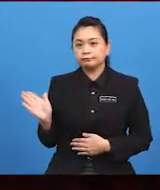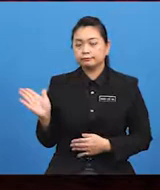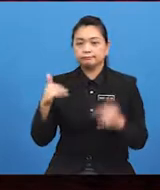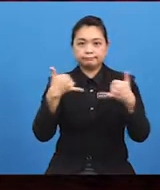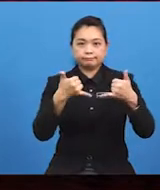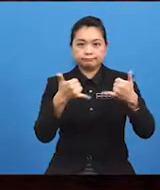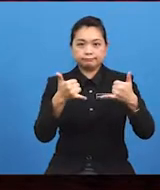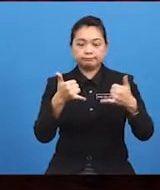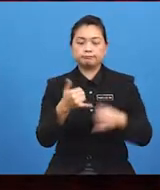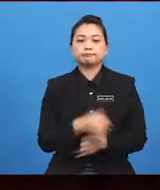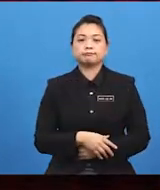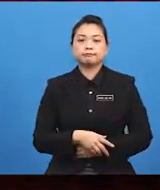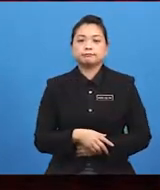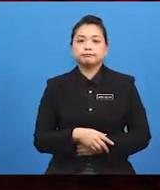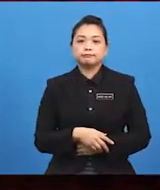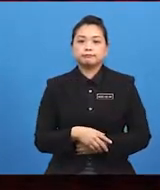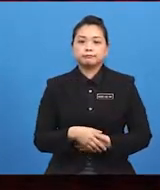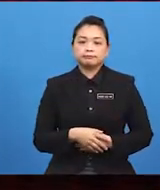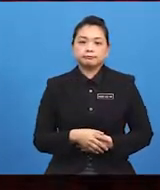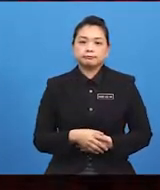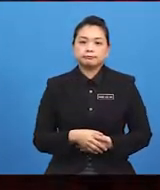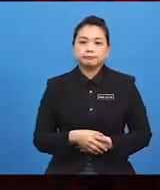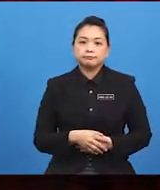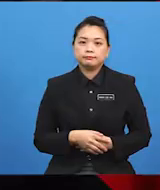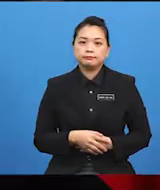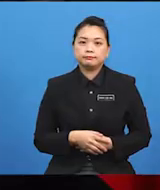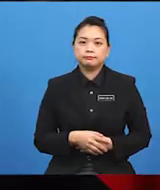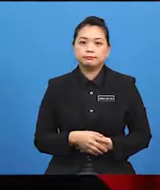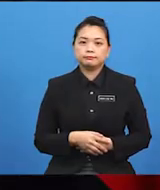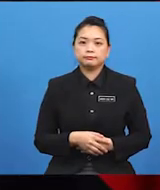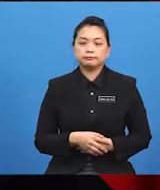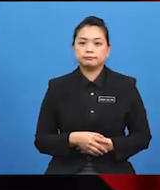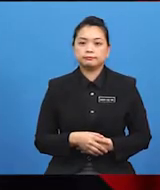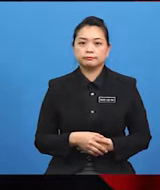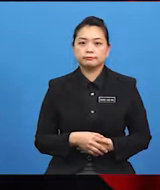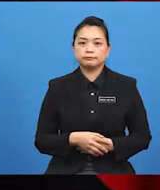memainkan arpeggio G minor. Silakan.